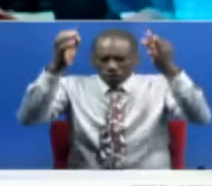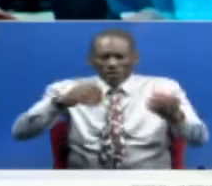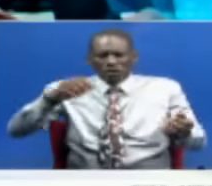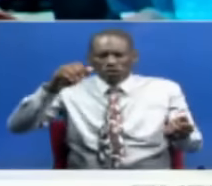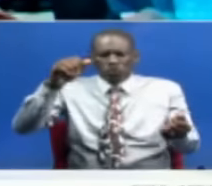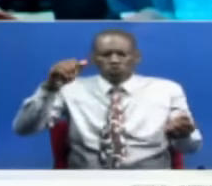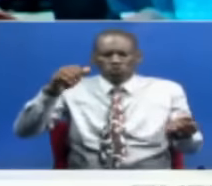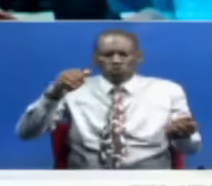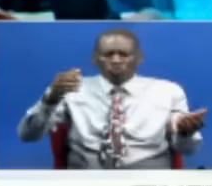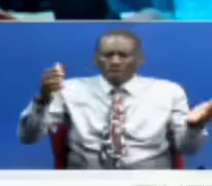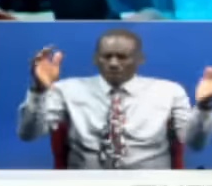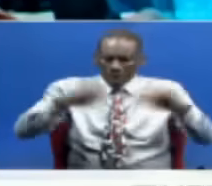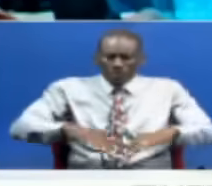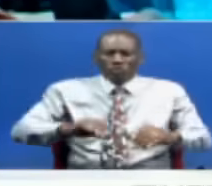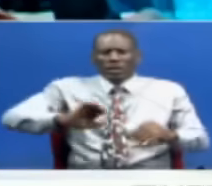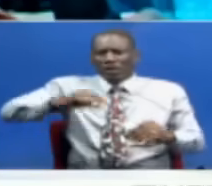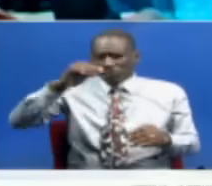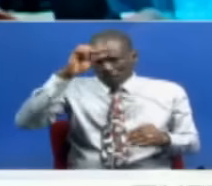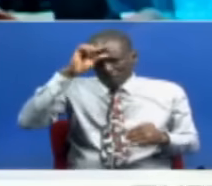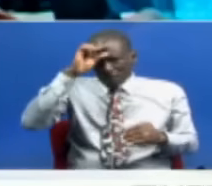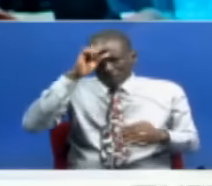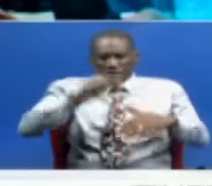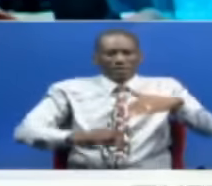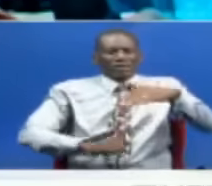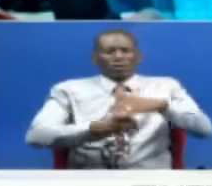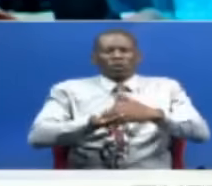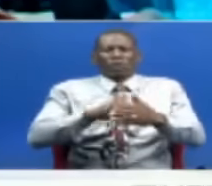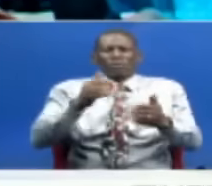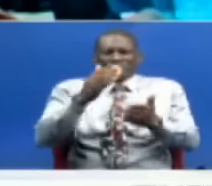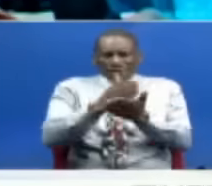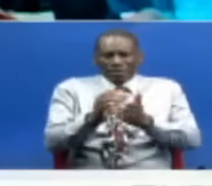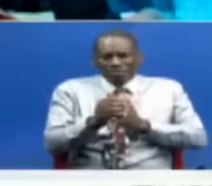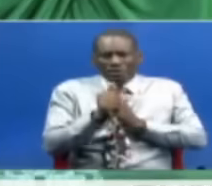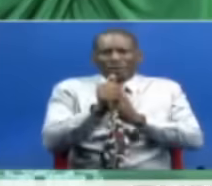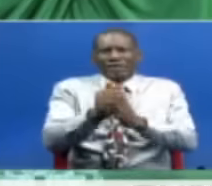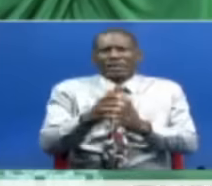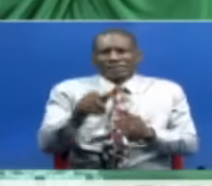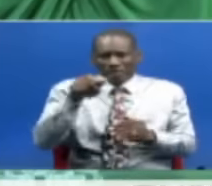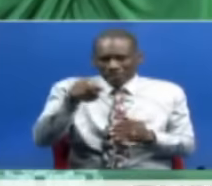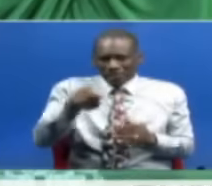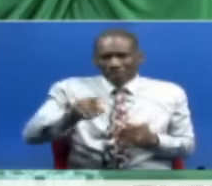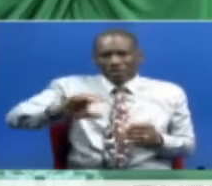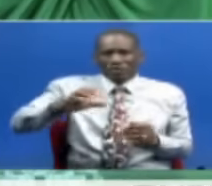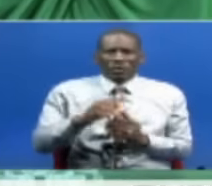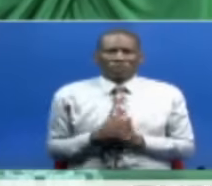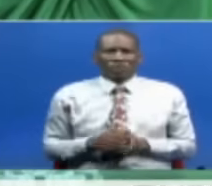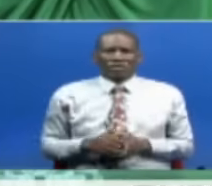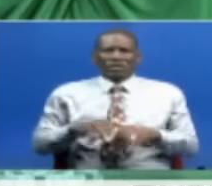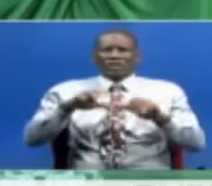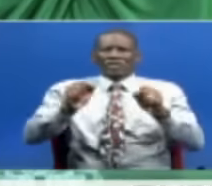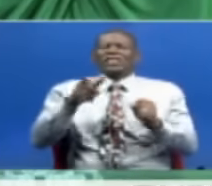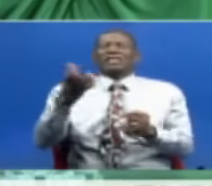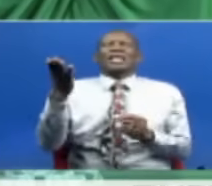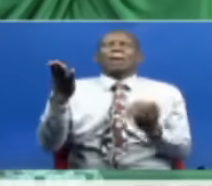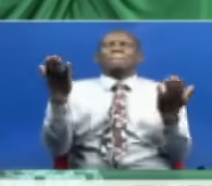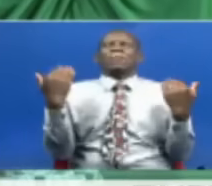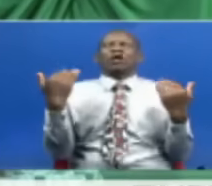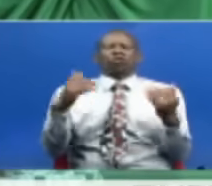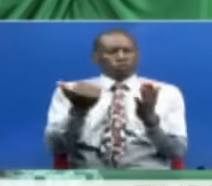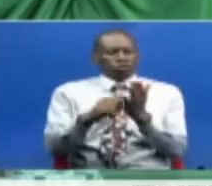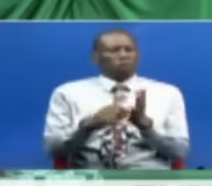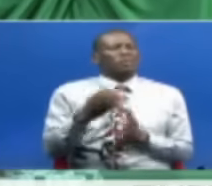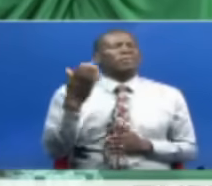huku wakiungwa mkono na baadhi ya viongozi katika kaunti hiyo. Hata pale Meru kumekuwa na